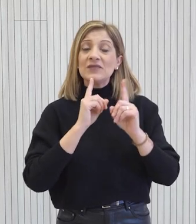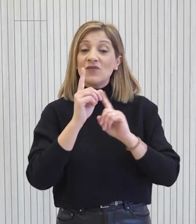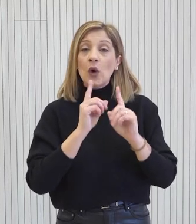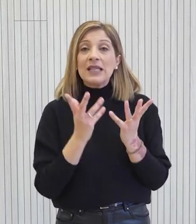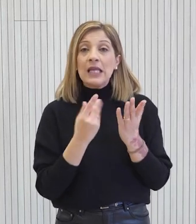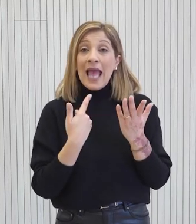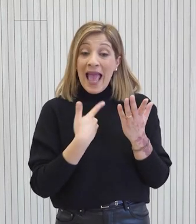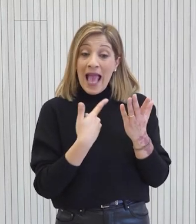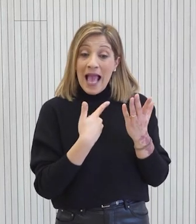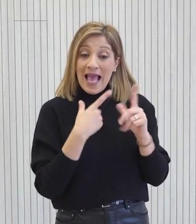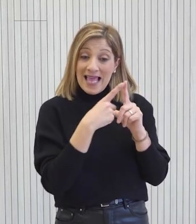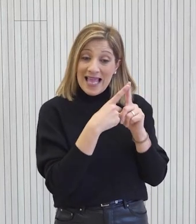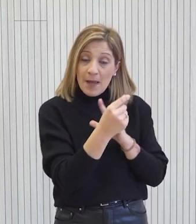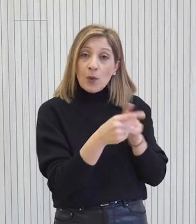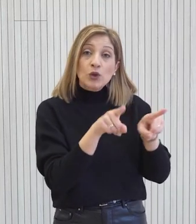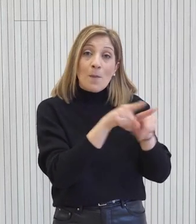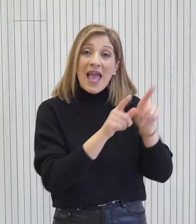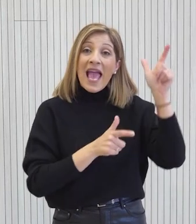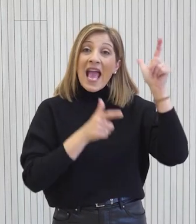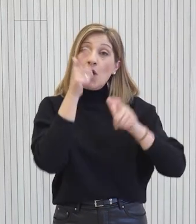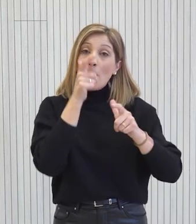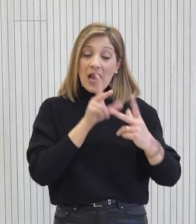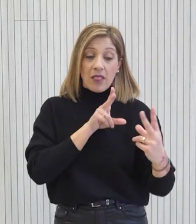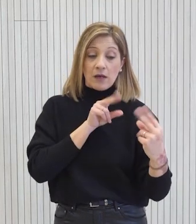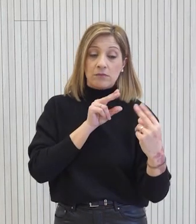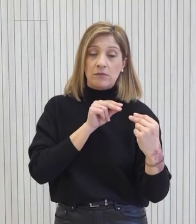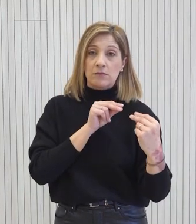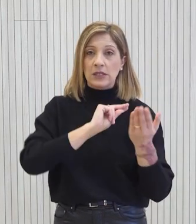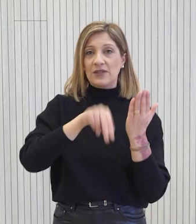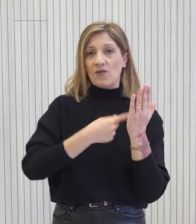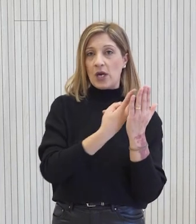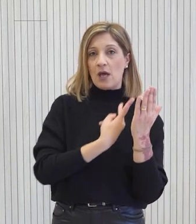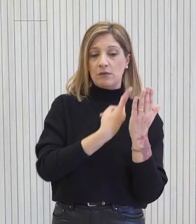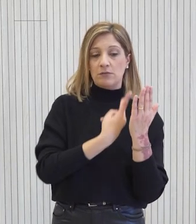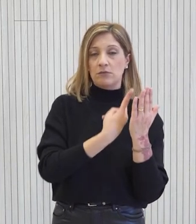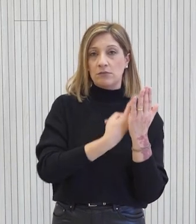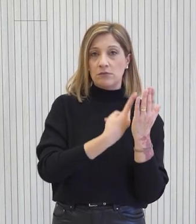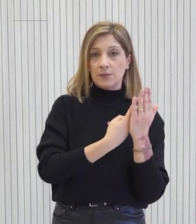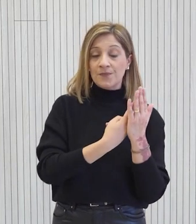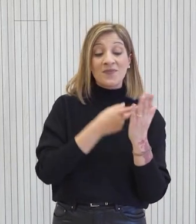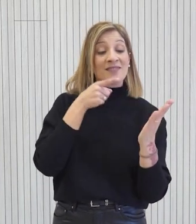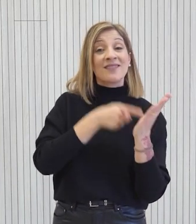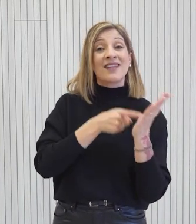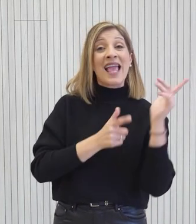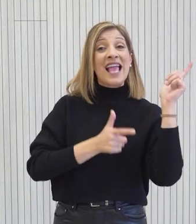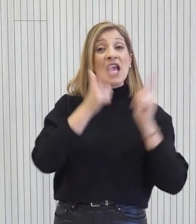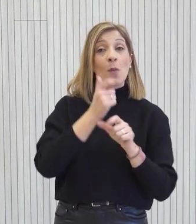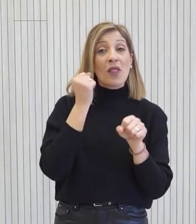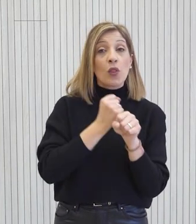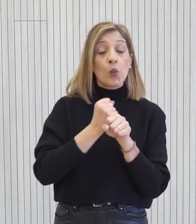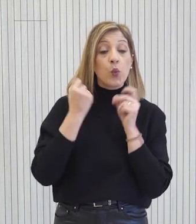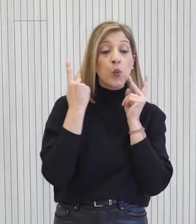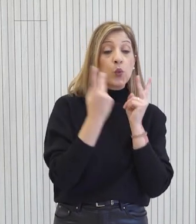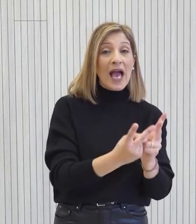συναντήληψη μεταξύ εμάς και της ειρηνευτικής δύναμης. Επαναλαμβάνω, όπως είναι η όρια εντολής της ειρηνευτικής δύναμης, όχι σήμερα,